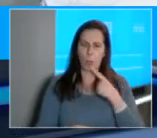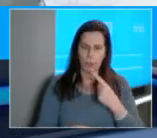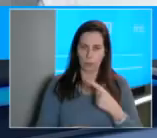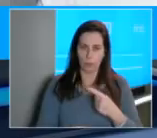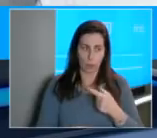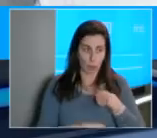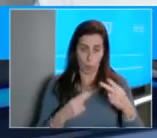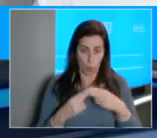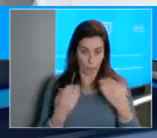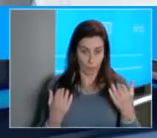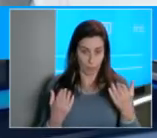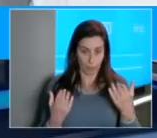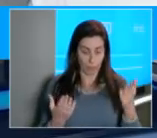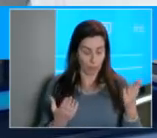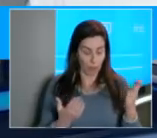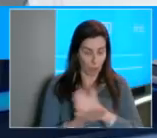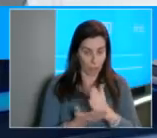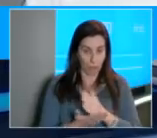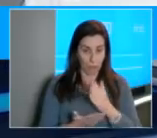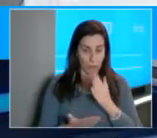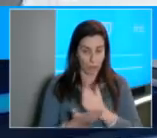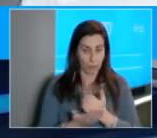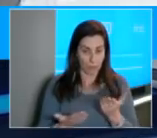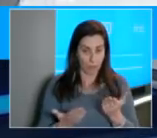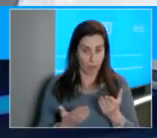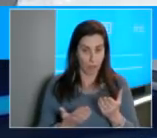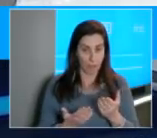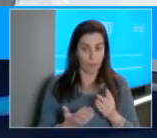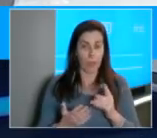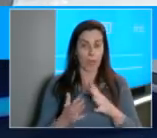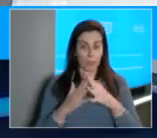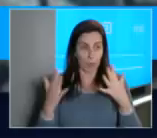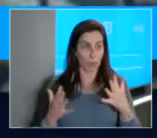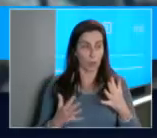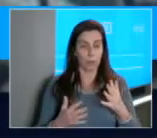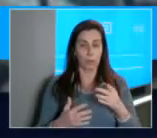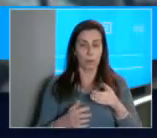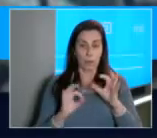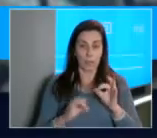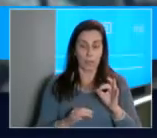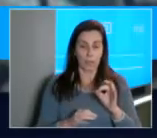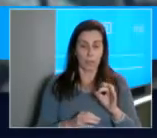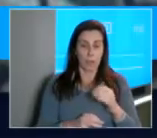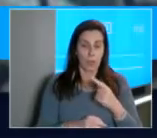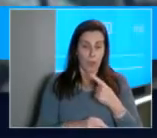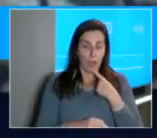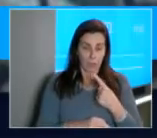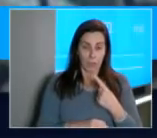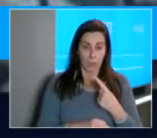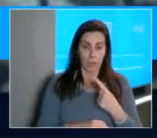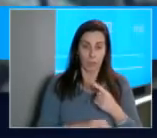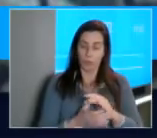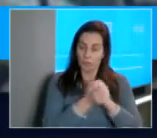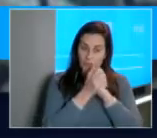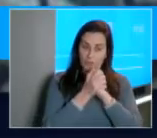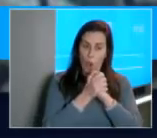אומרת, אנחנו קרובים לקראת הכרעה, כי זה עבר כמה ערכאות. אז בגדול, כן, קודם כל צריך קודם כל להגיד, להצדיע ולהגיד יישר